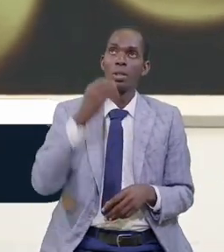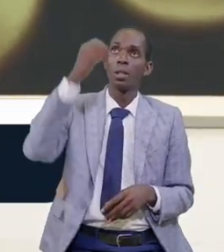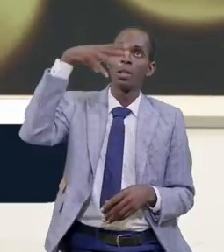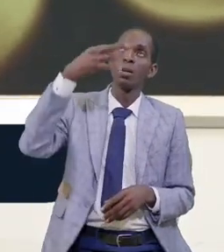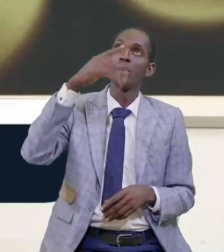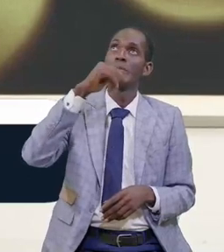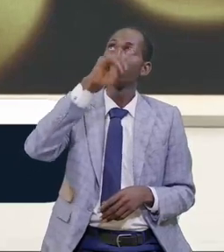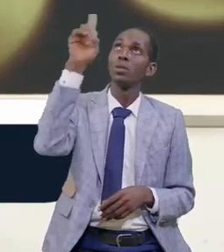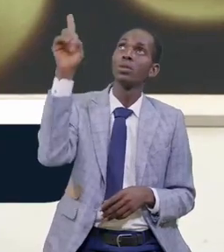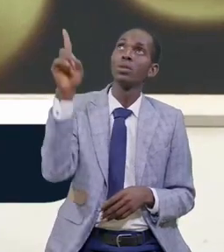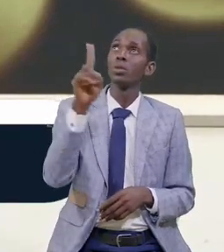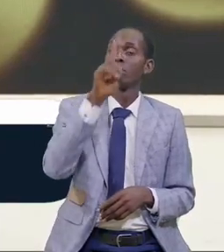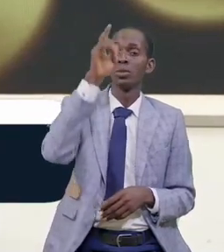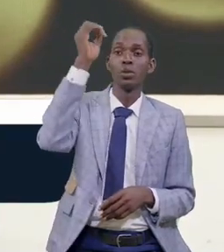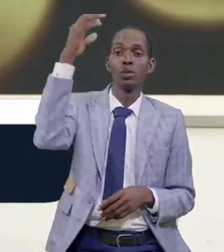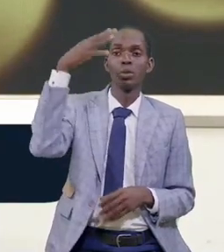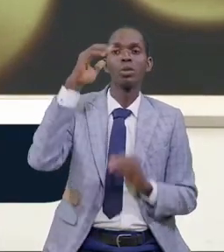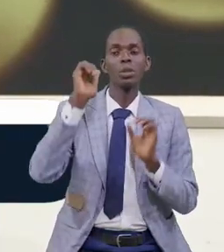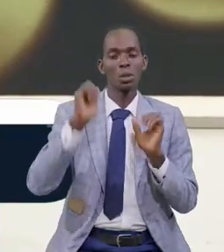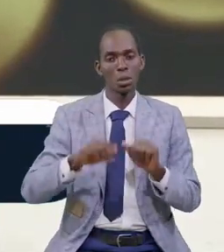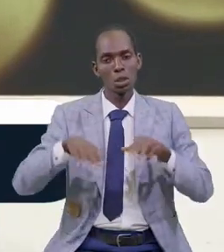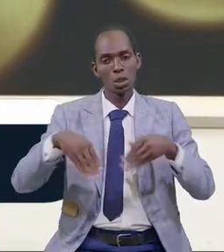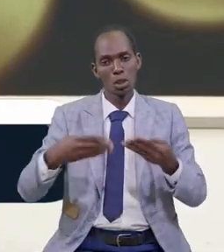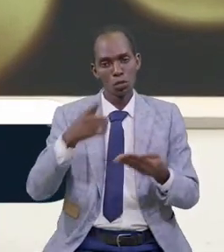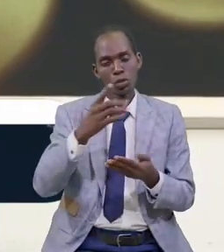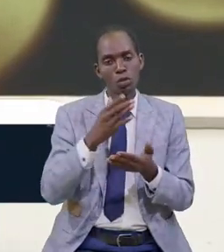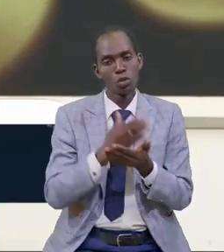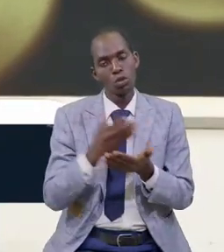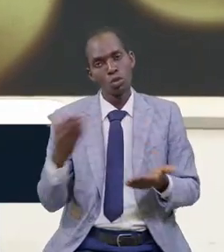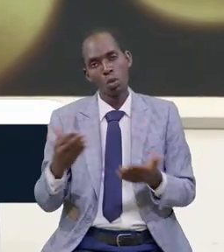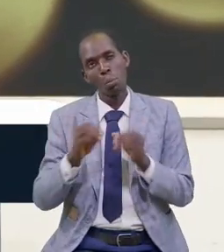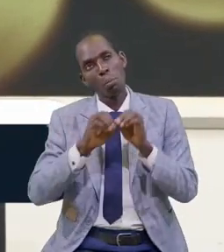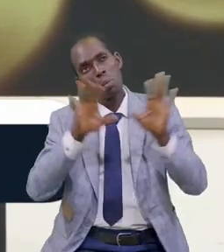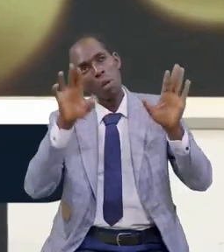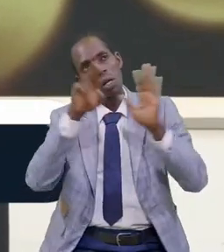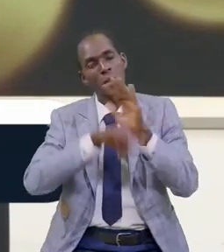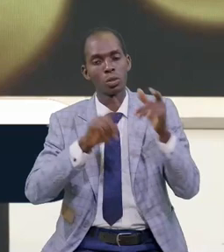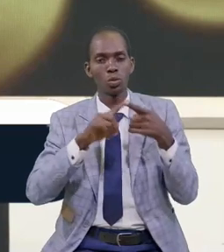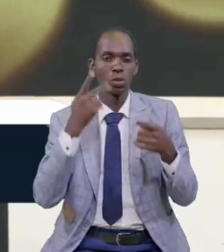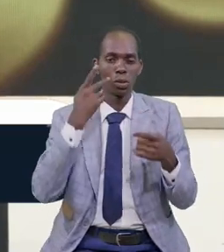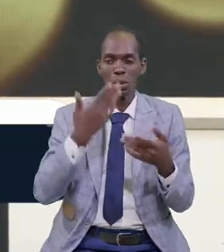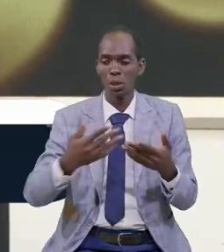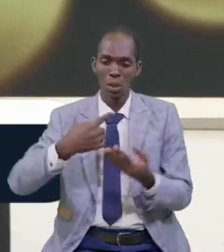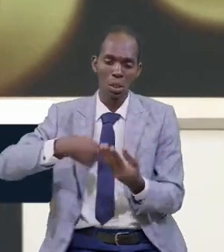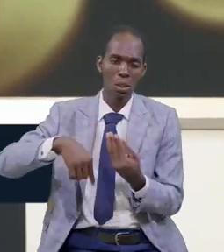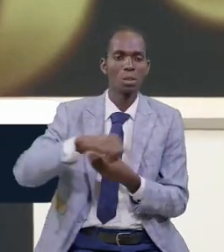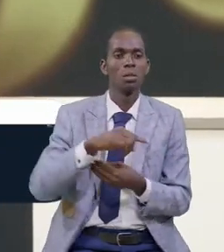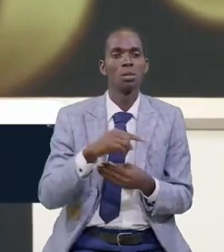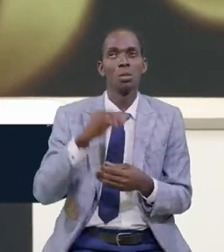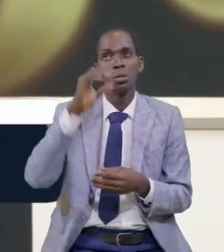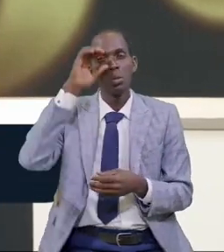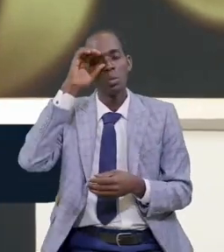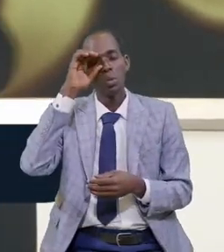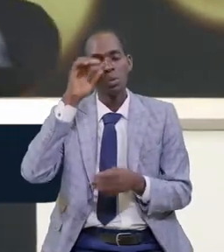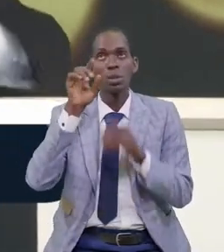du soleil peut vous donner la lumière l'éclat pour voir ou bien la